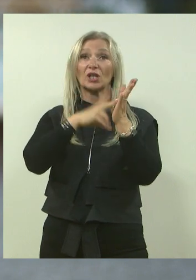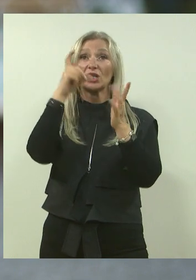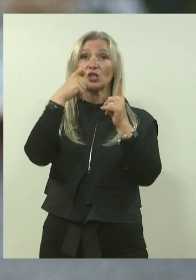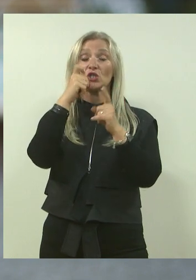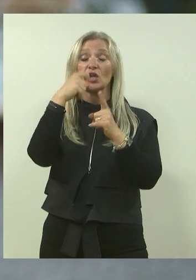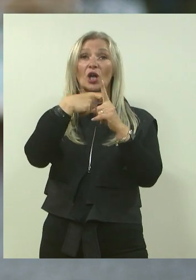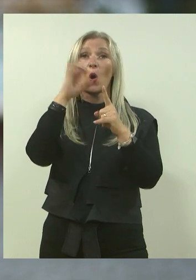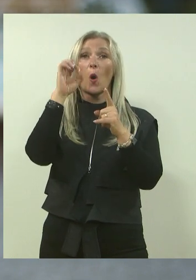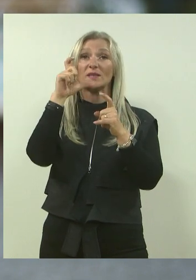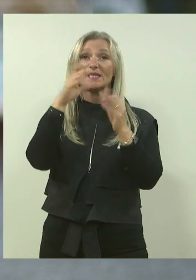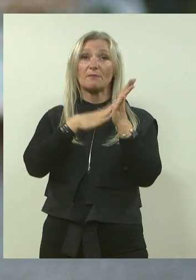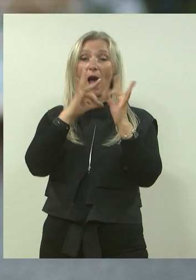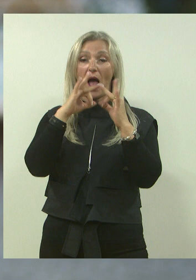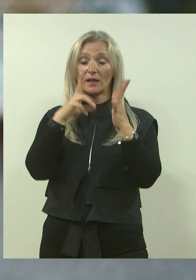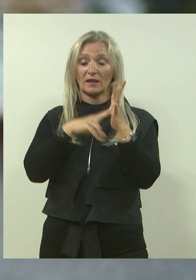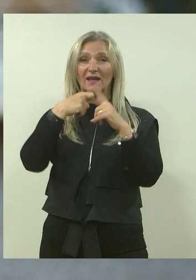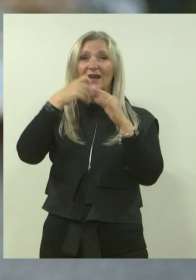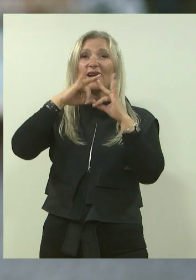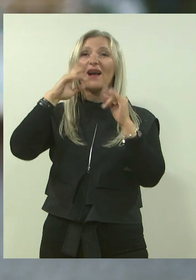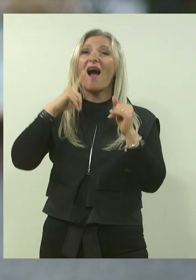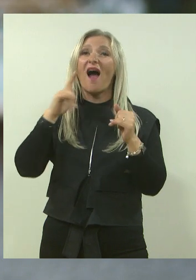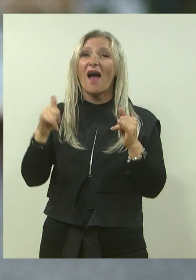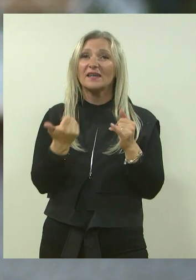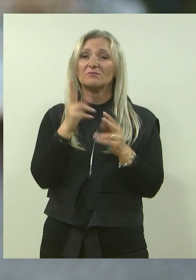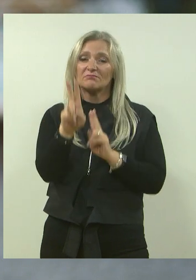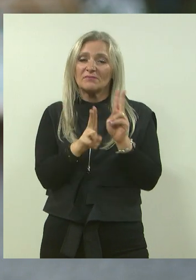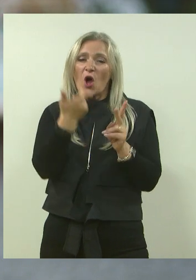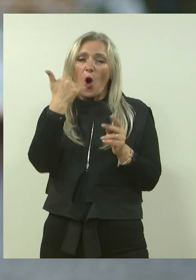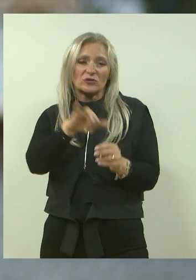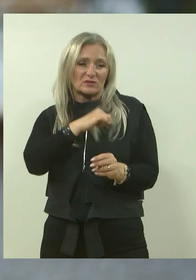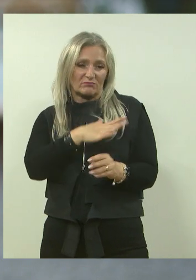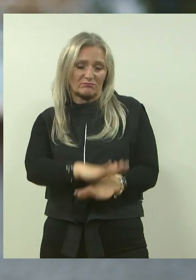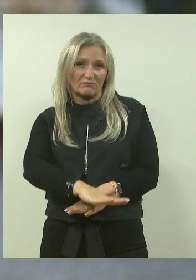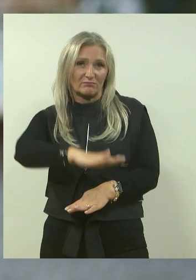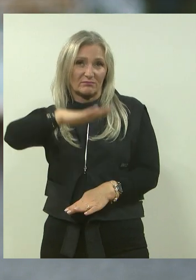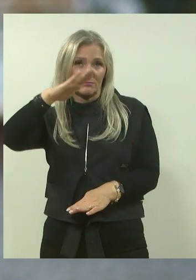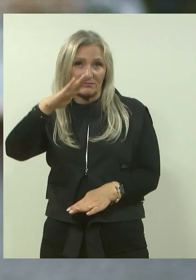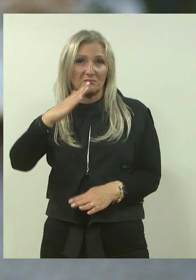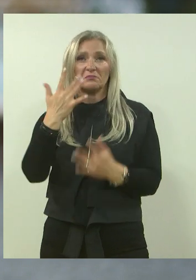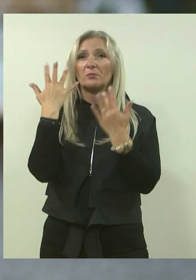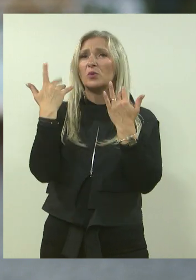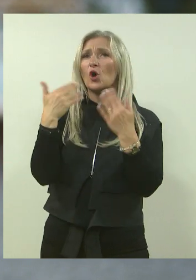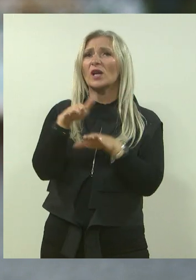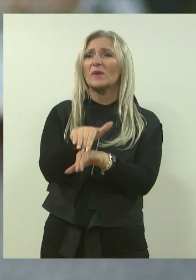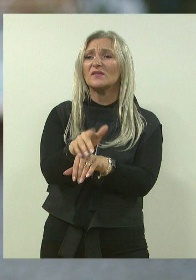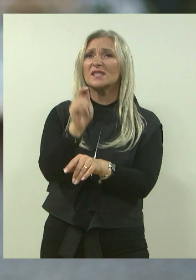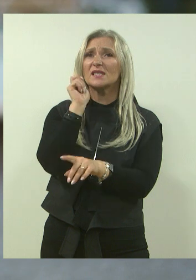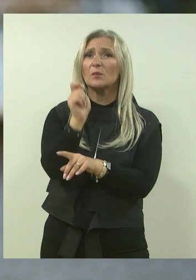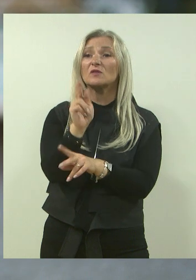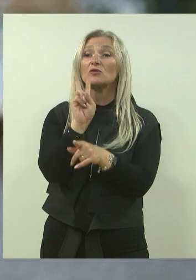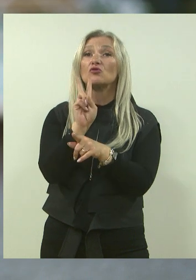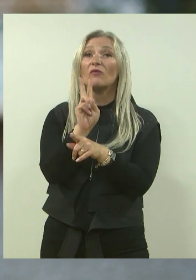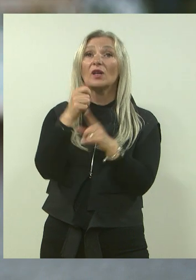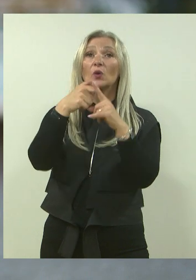i kajkavskom narječju gaji od najranije dobi, pa je već u osnovnoj školi sudjelovala na brojnim manifestacijama posvećenim